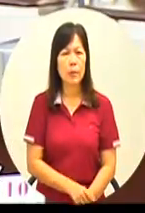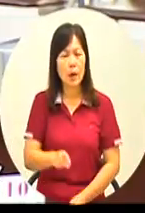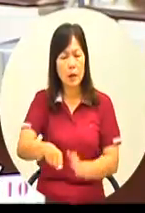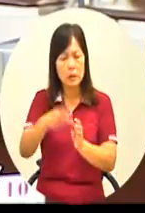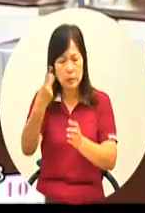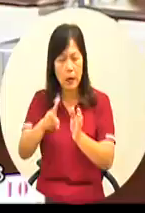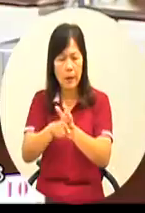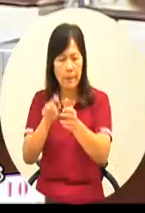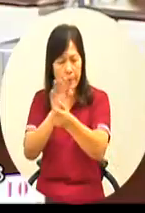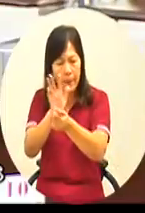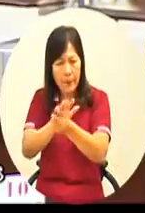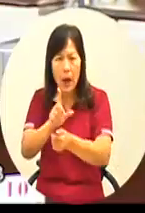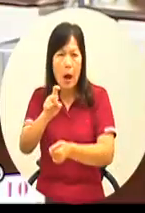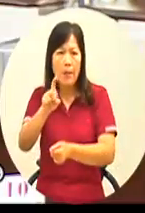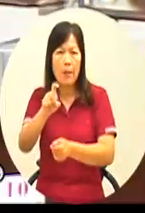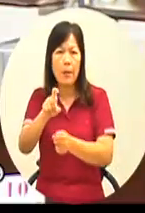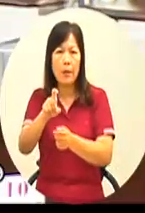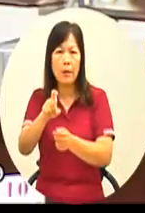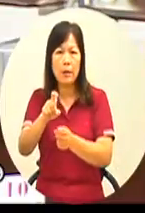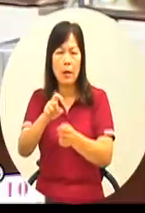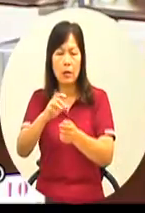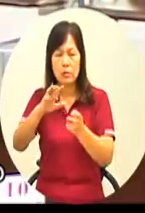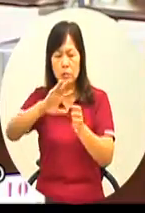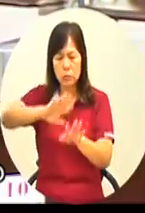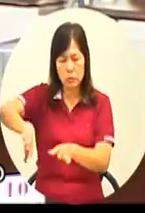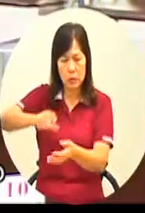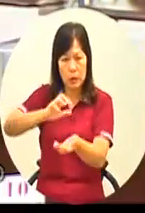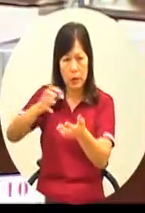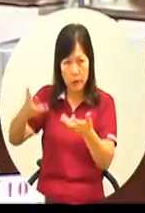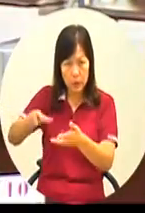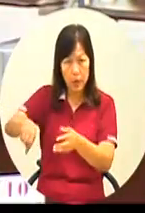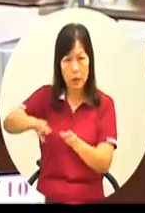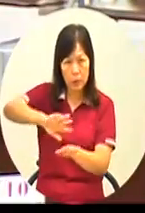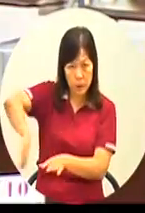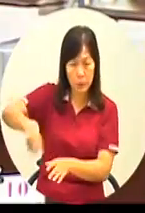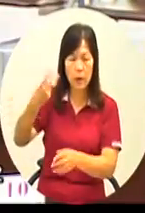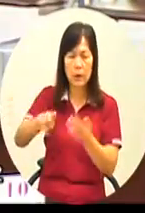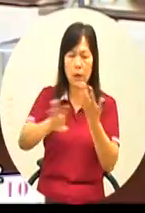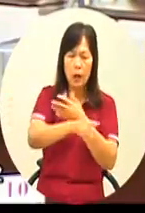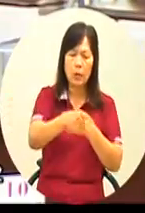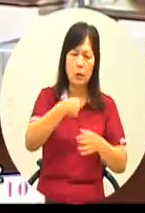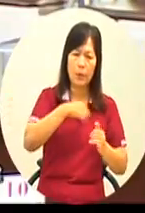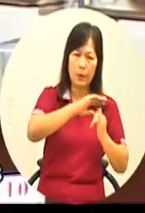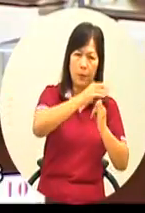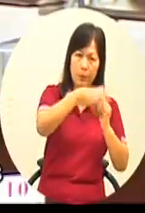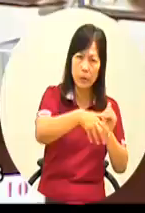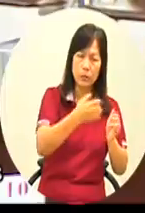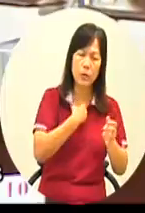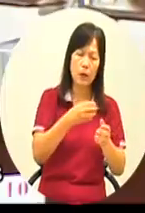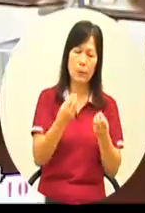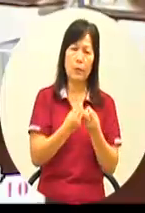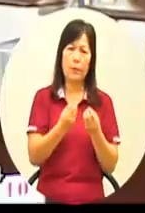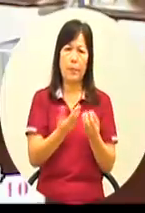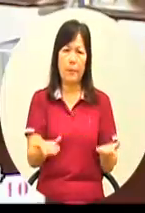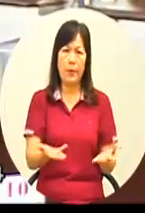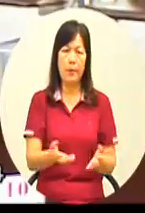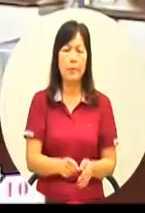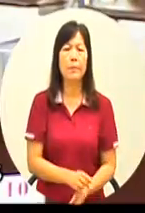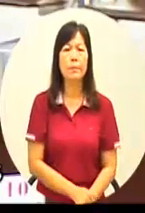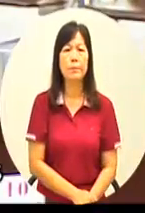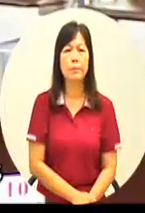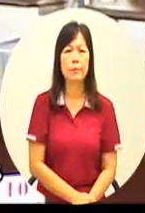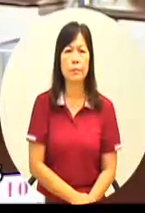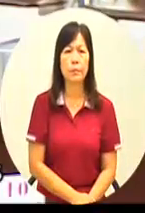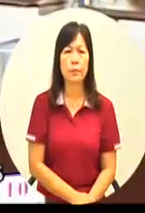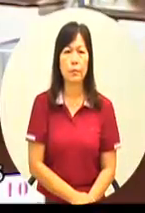从事这种行业，只有从事医疗行为以后，那我们殡葬处如何来善后，那这个区块